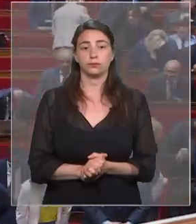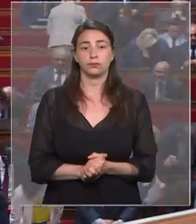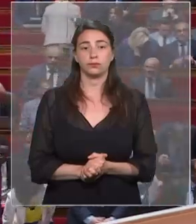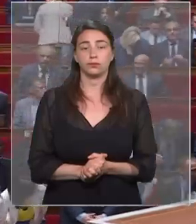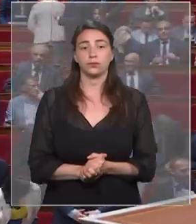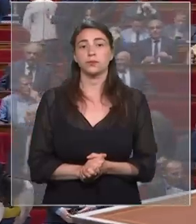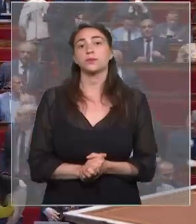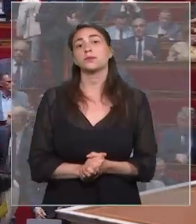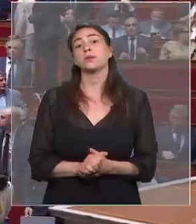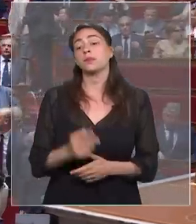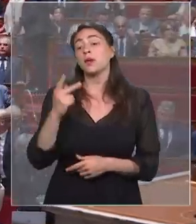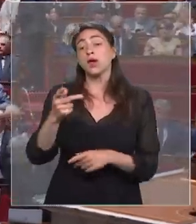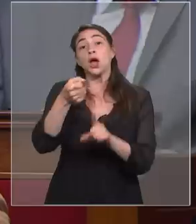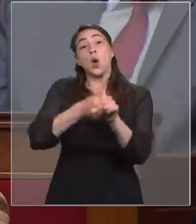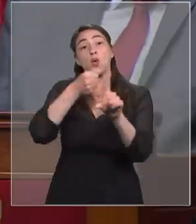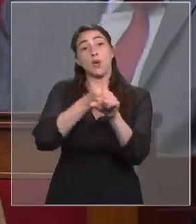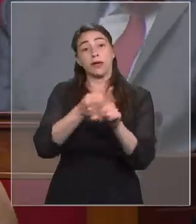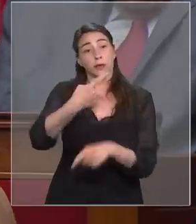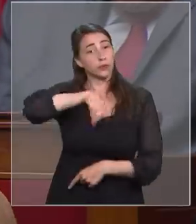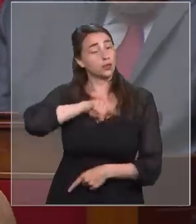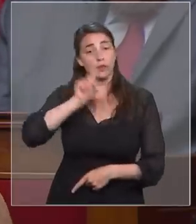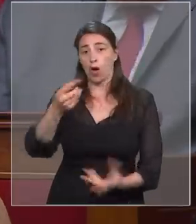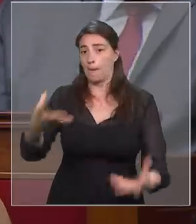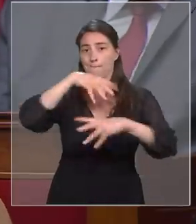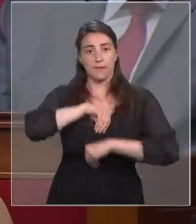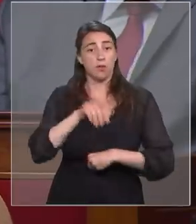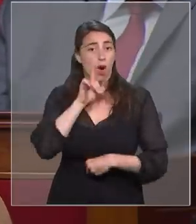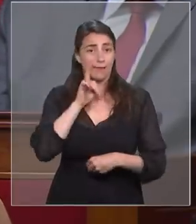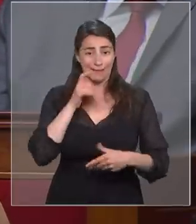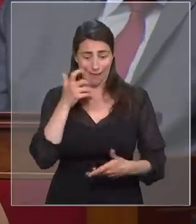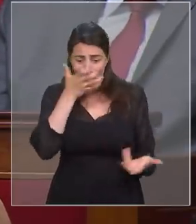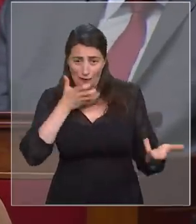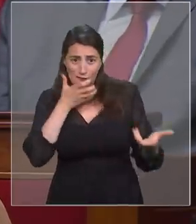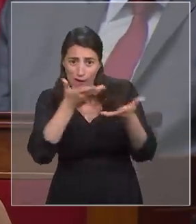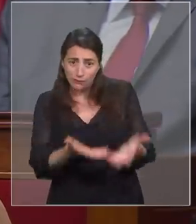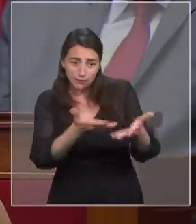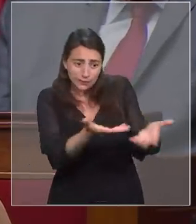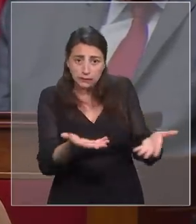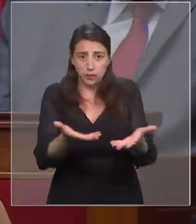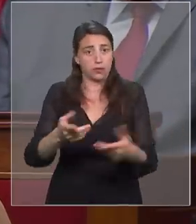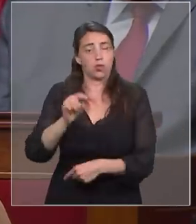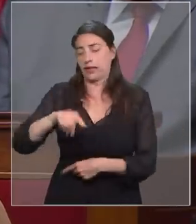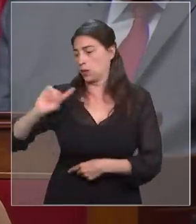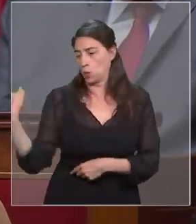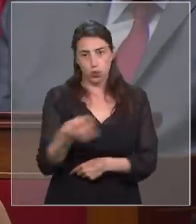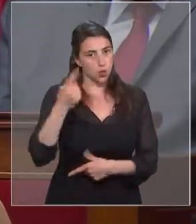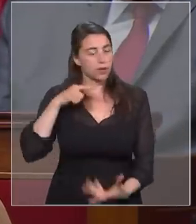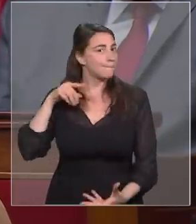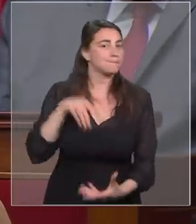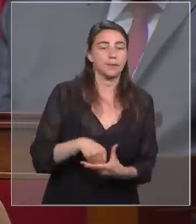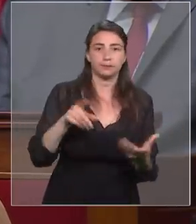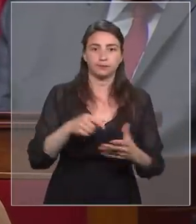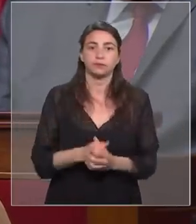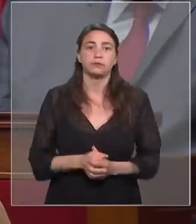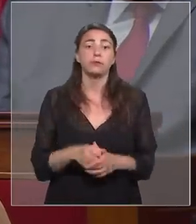Son combat doit être le nôtre. Ces drames individuels sont aussi des drames collectifs. Le suicide de l'INSEE qui a mis fin à ses jours à